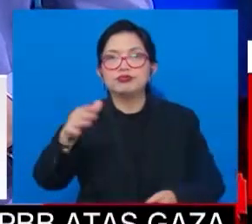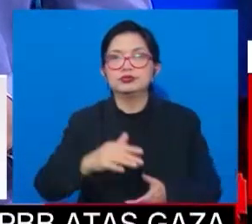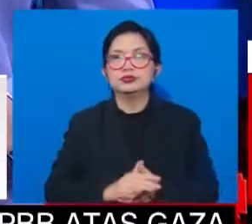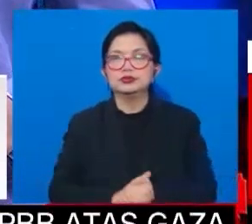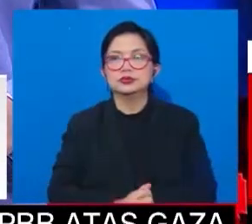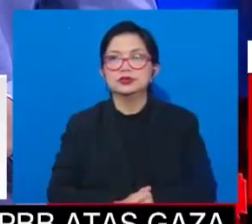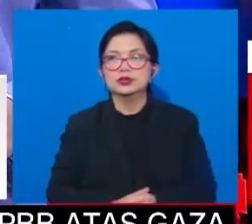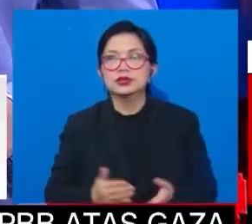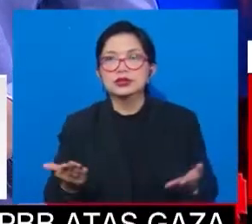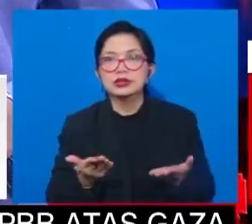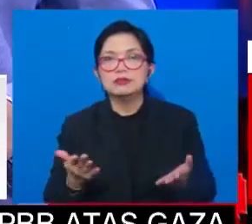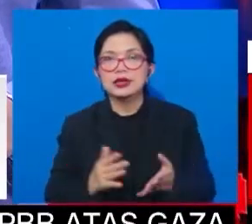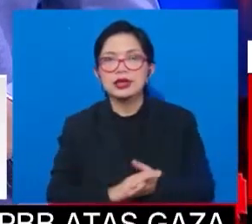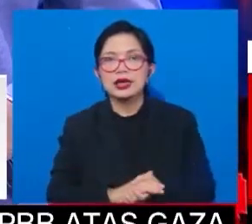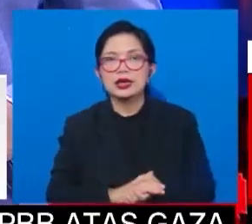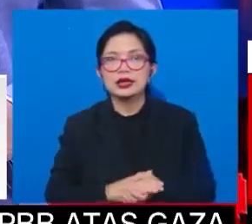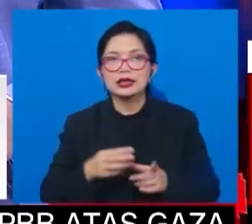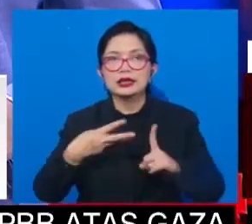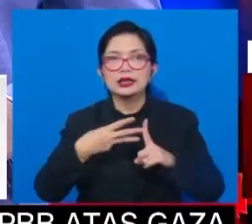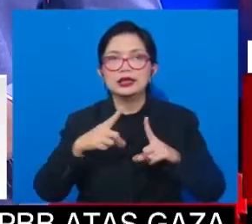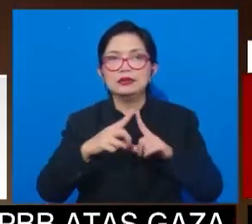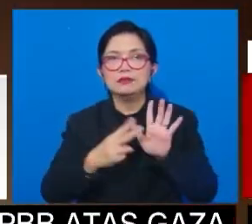di Banjarnegara, Jawa Tengah.